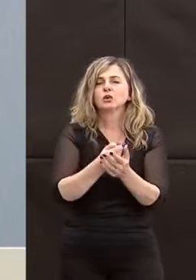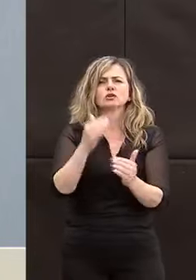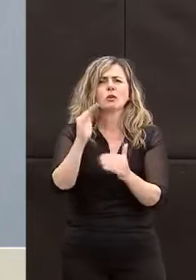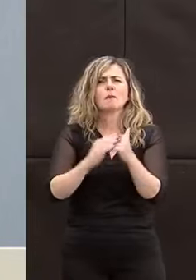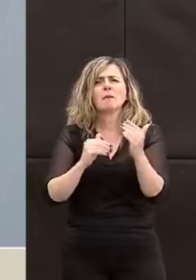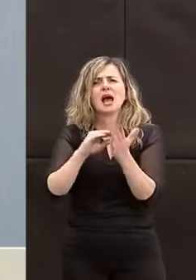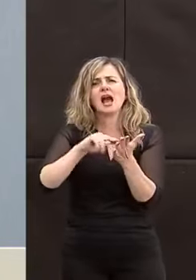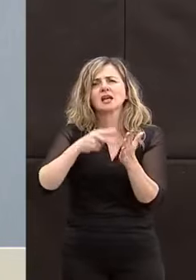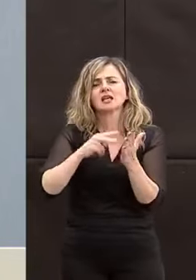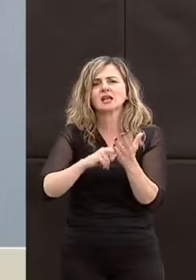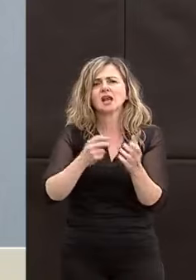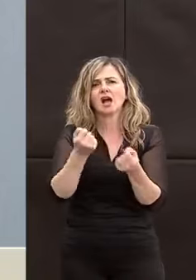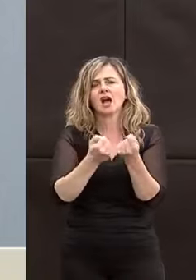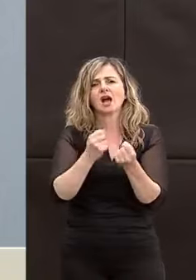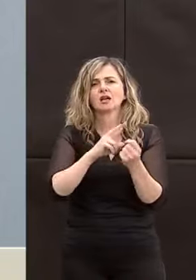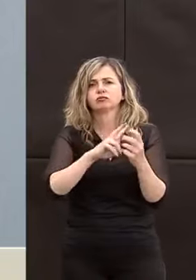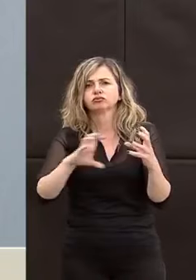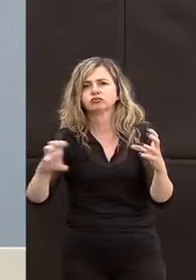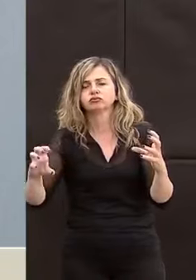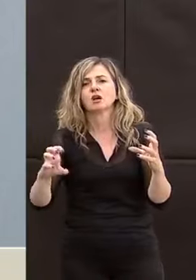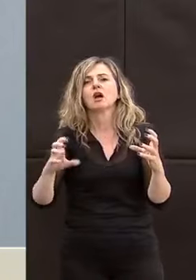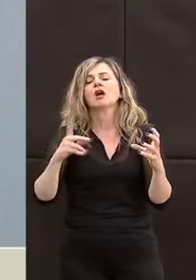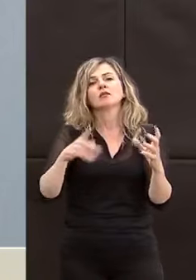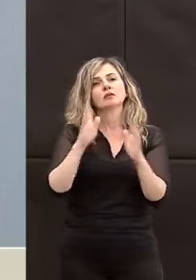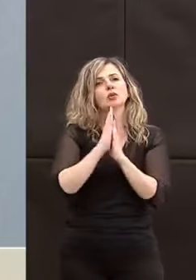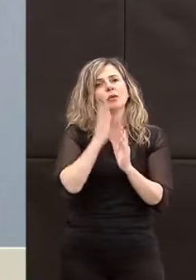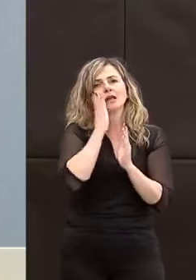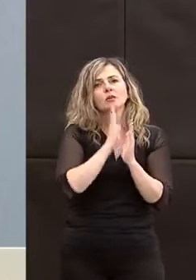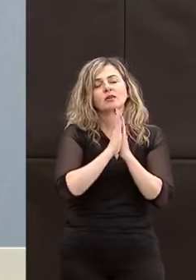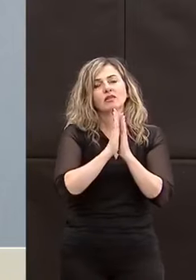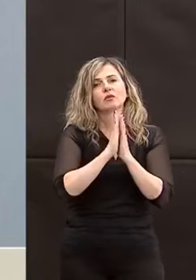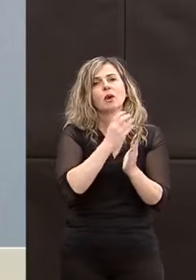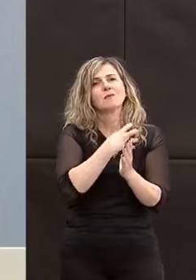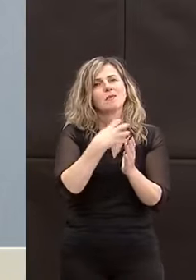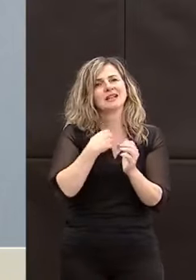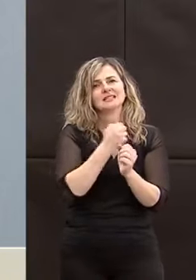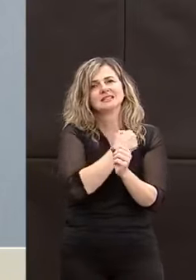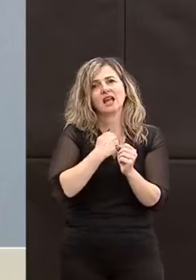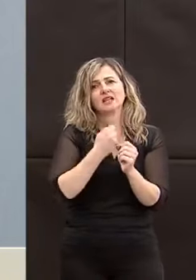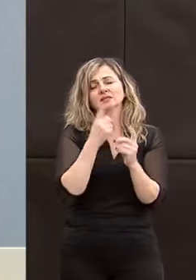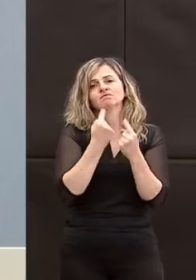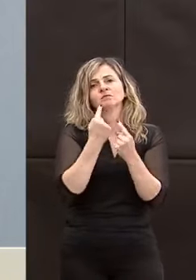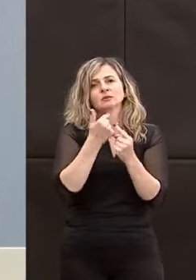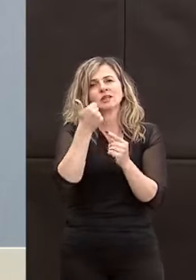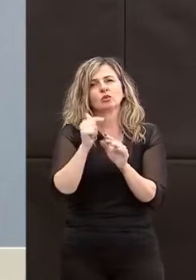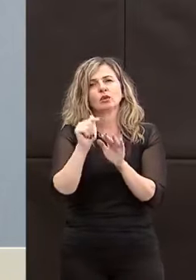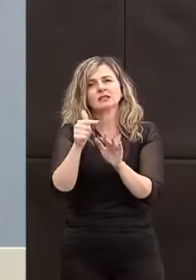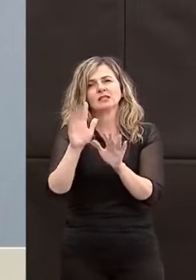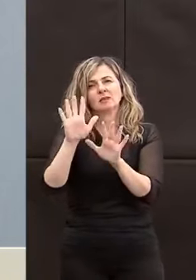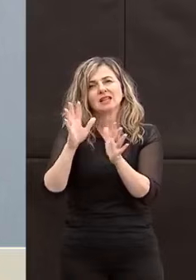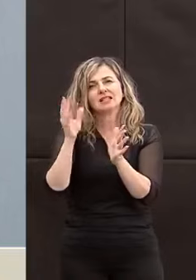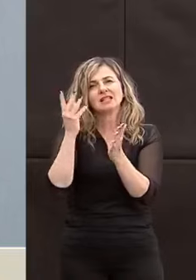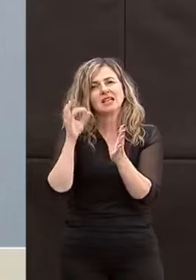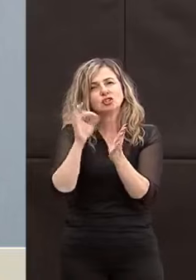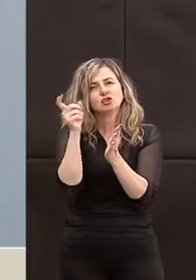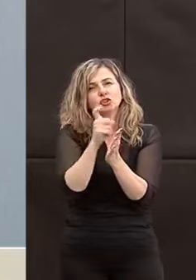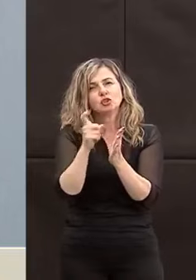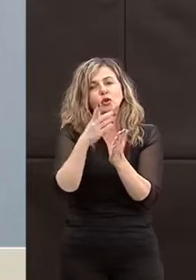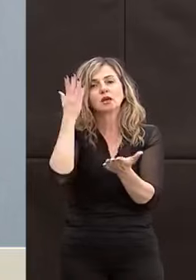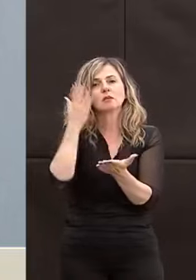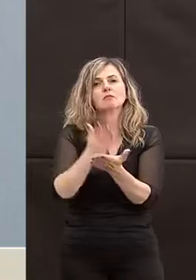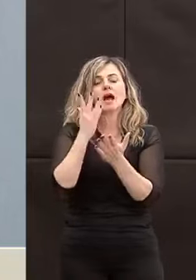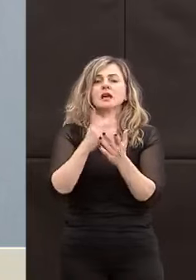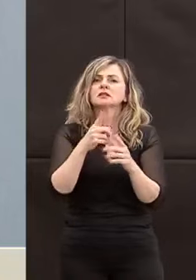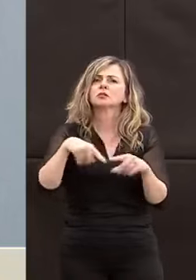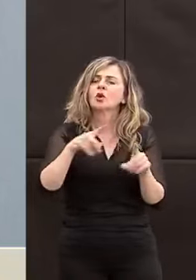eccetera vi chiedo solo di avere un po di pazienza di attendere una settimana dieci giorni al massimo e arriveremo con